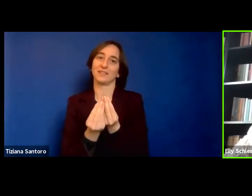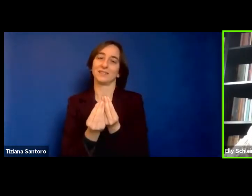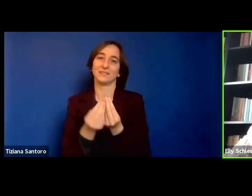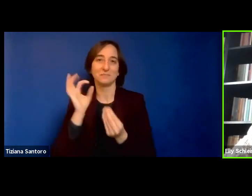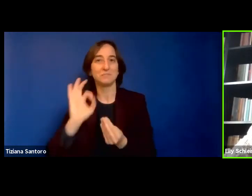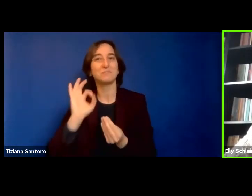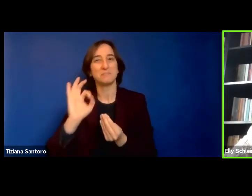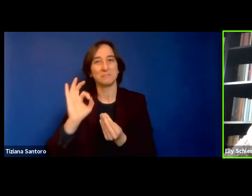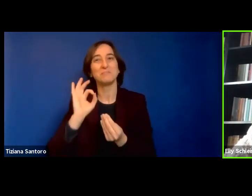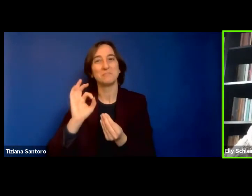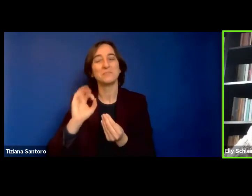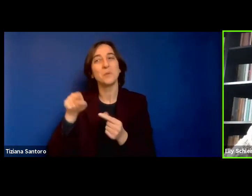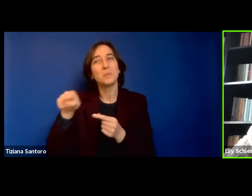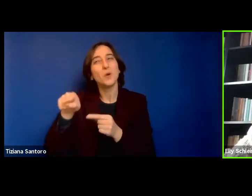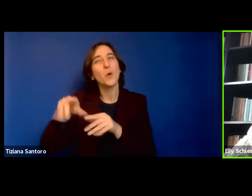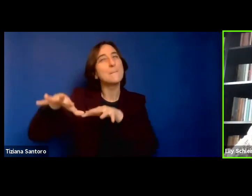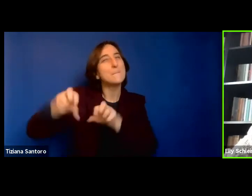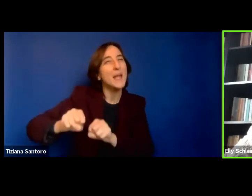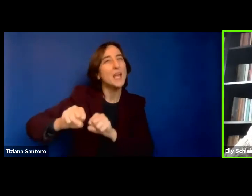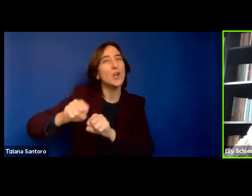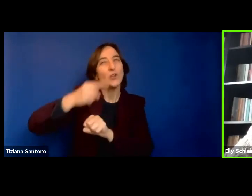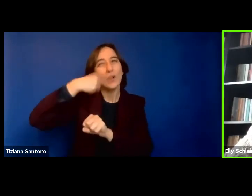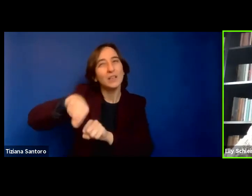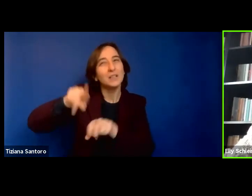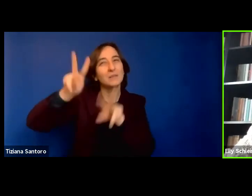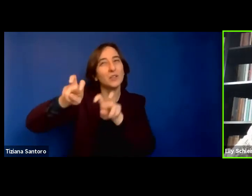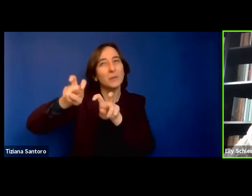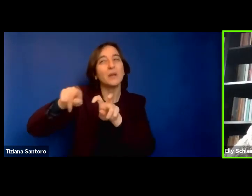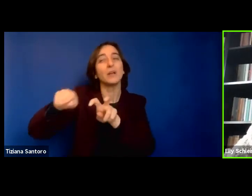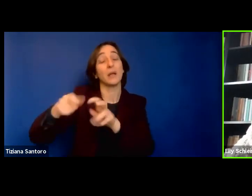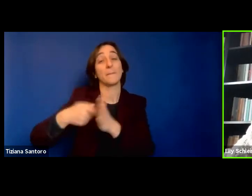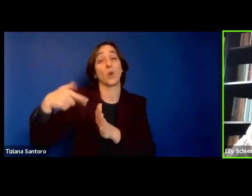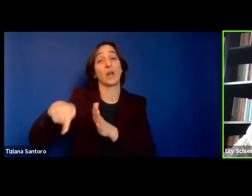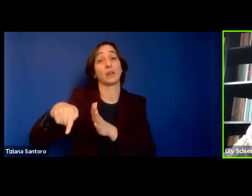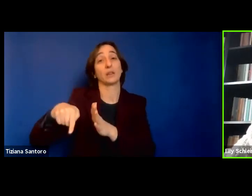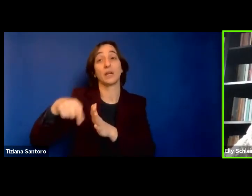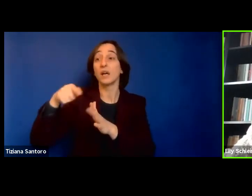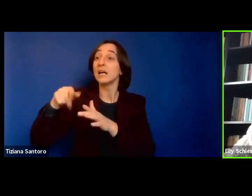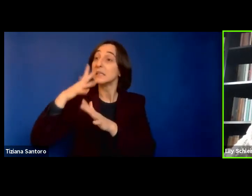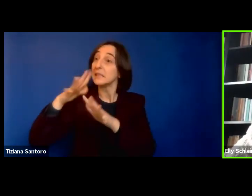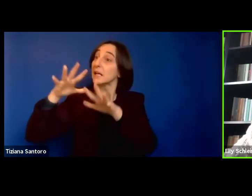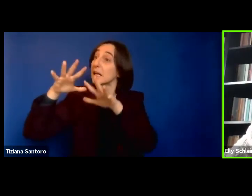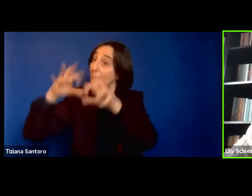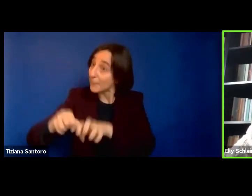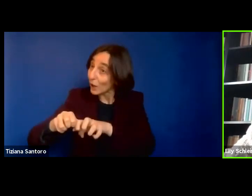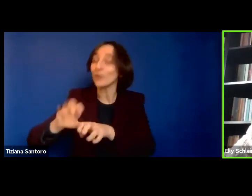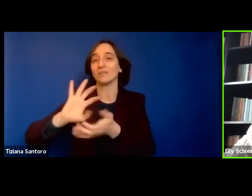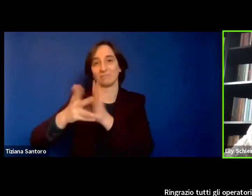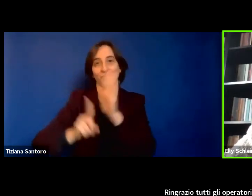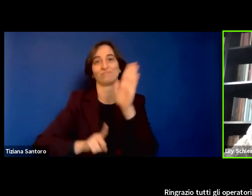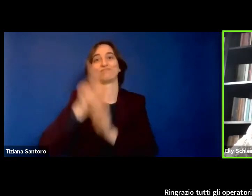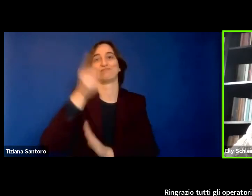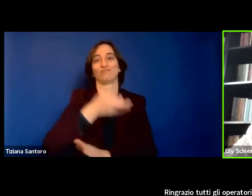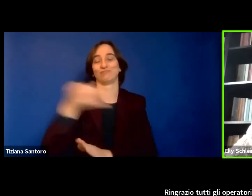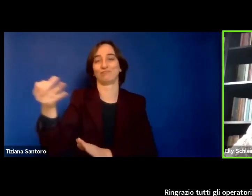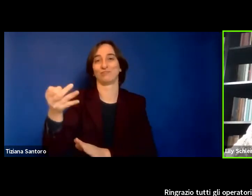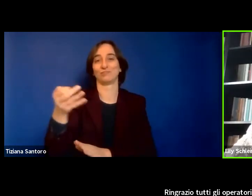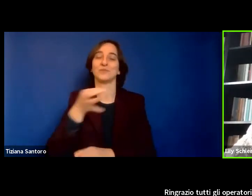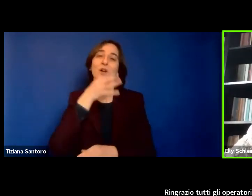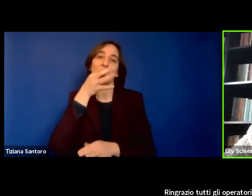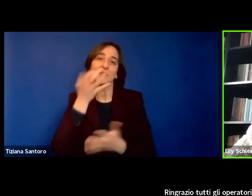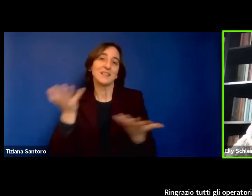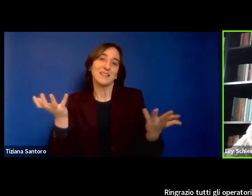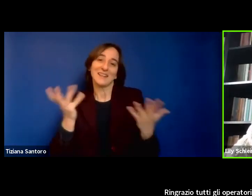temi è importante perché funzioni e chiaramente rimaniamo a disposizione e aspettiamo di aprire a breve la call di cui